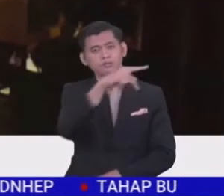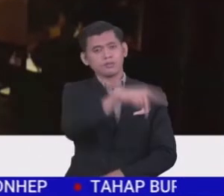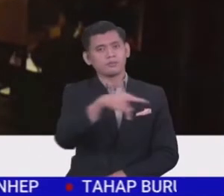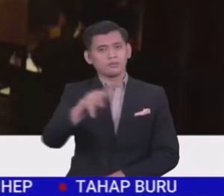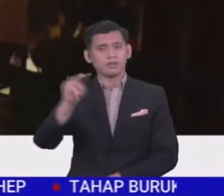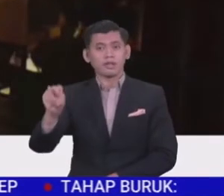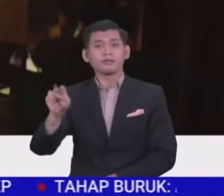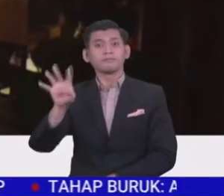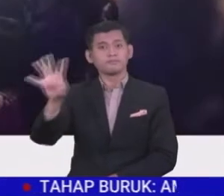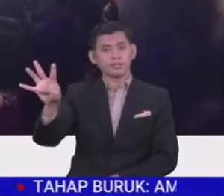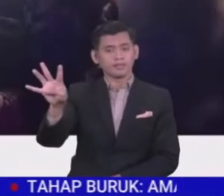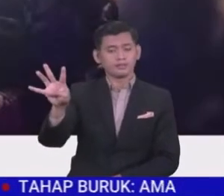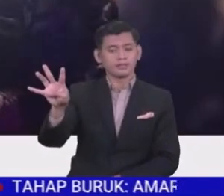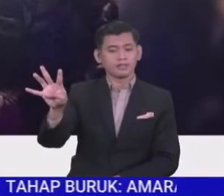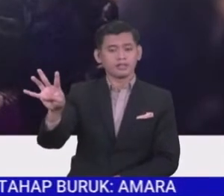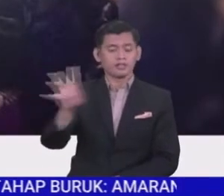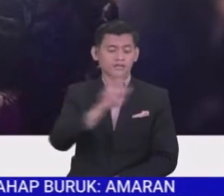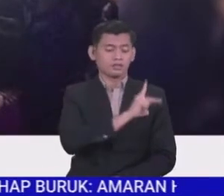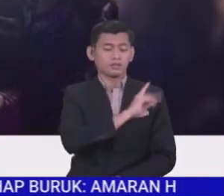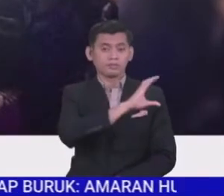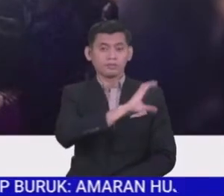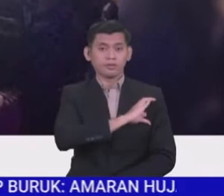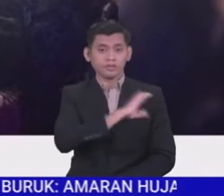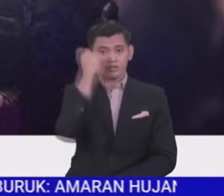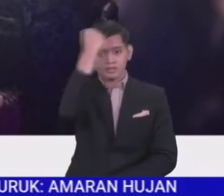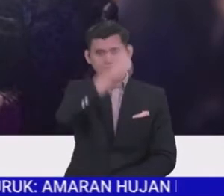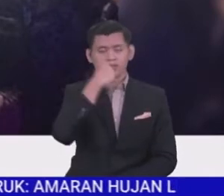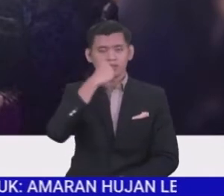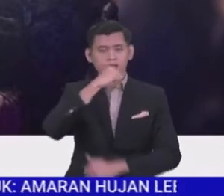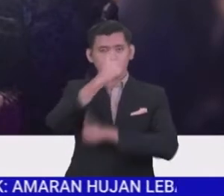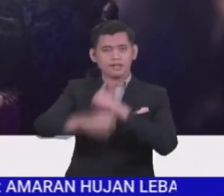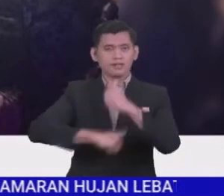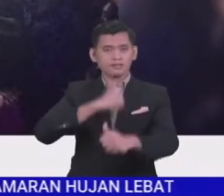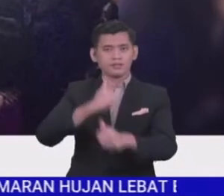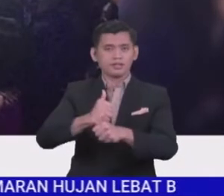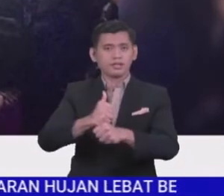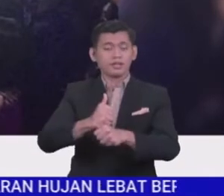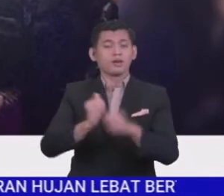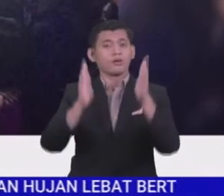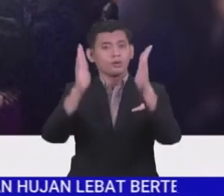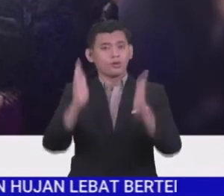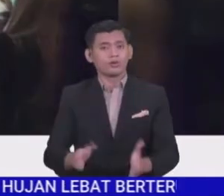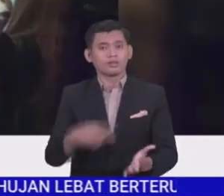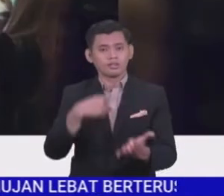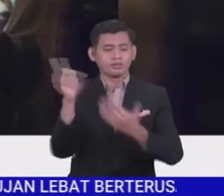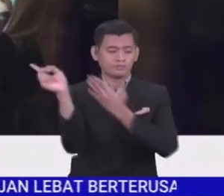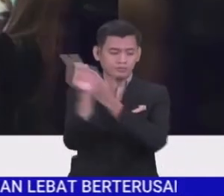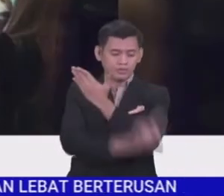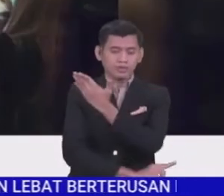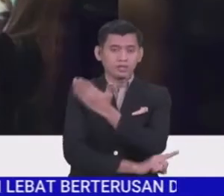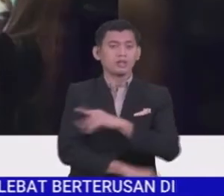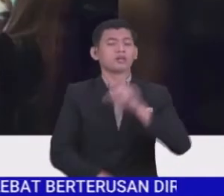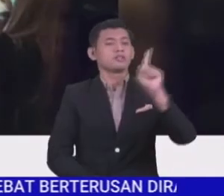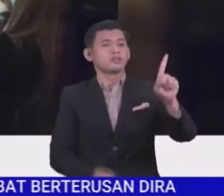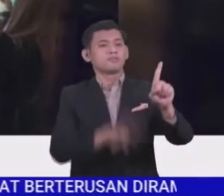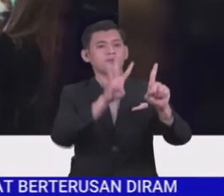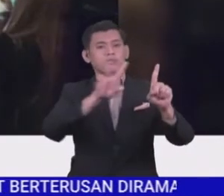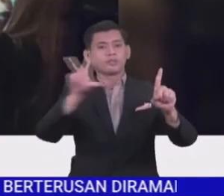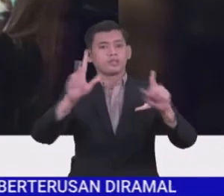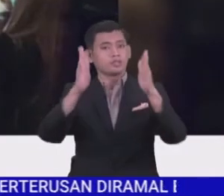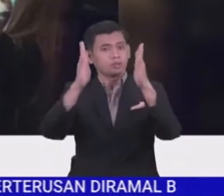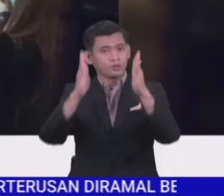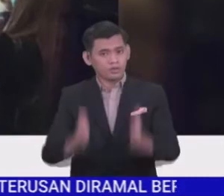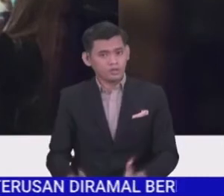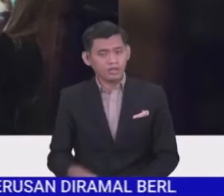4 ketua polis daerah Sri alam superintendent Mohamad Suhaimi Ishaq berkata Michael yang dikumpulkan terdiri daripada 143